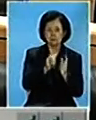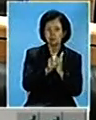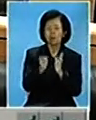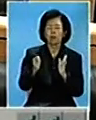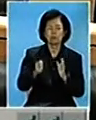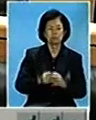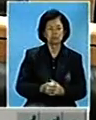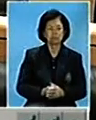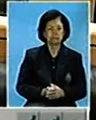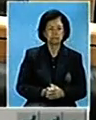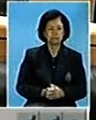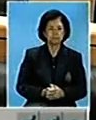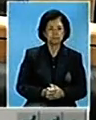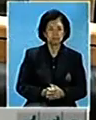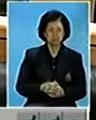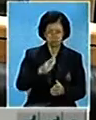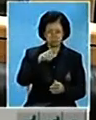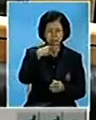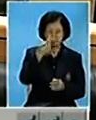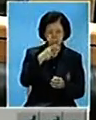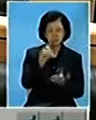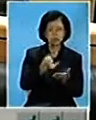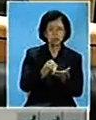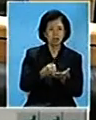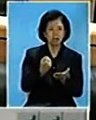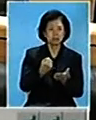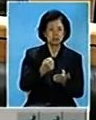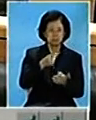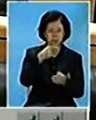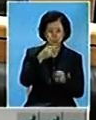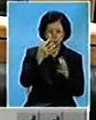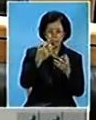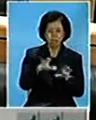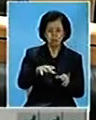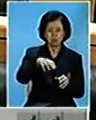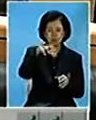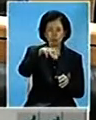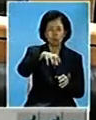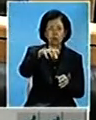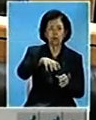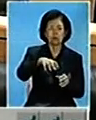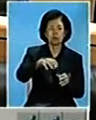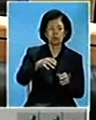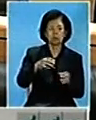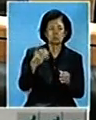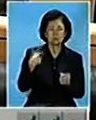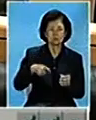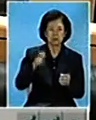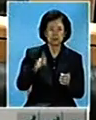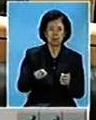น่งมันพูดง่ายครับแต่ว่าเราพูดไปแล้วนะครับองค์กรของศาลรัฐธรรมนูญเนี่ยได้รับความเสียหาย